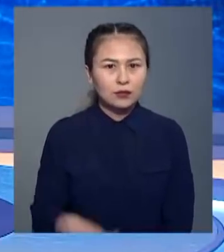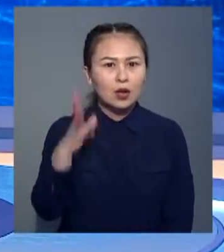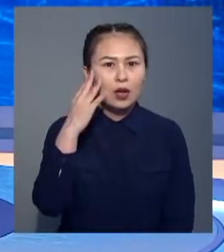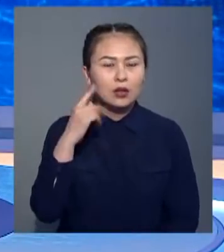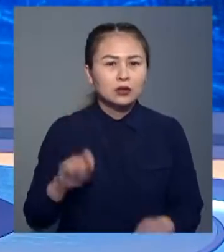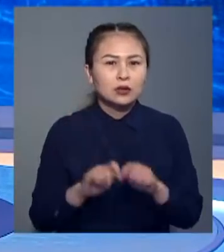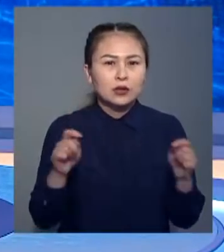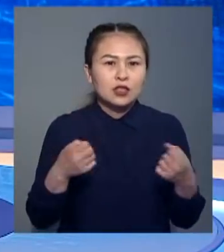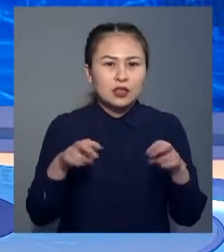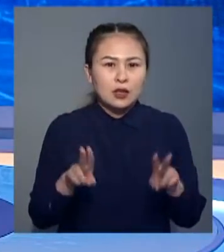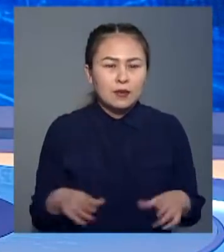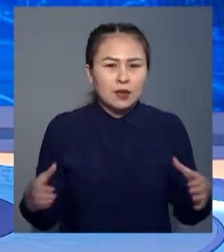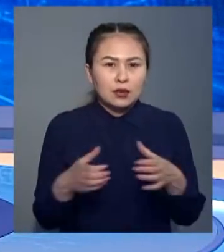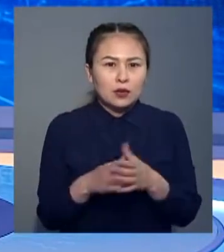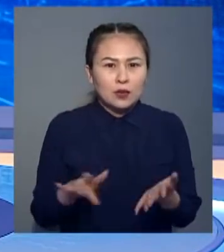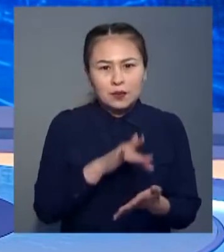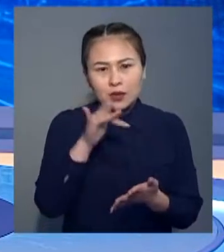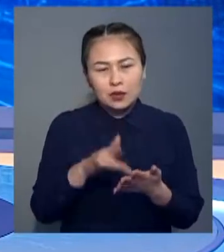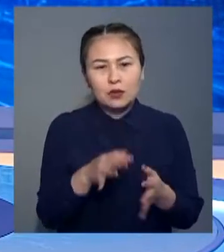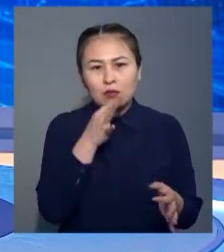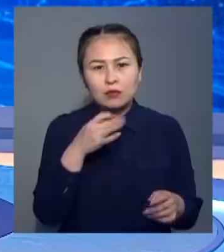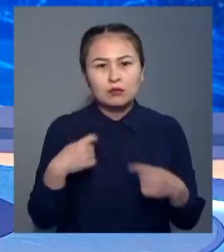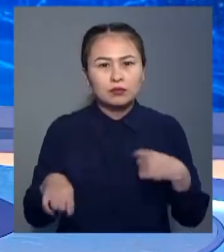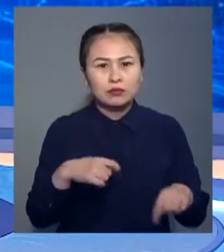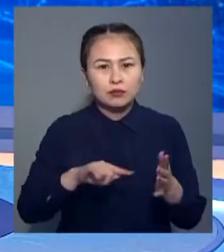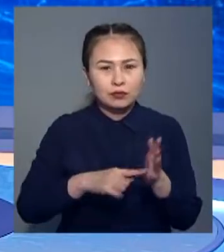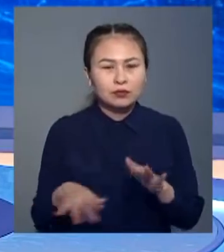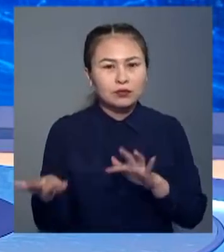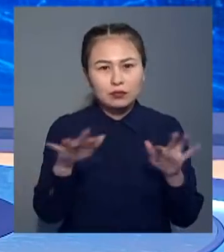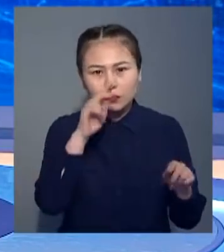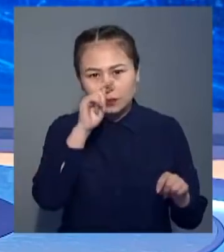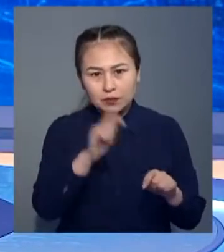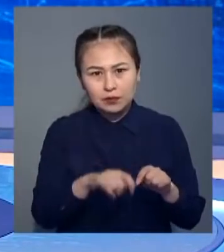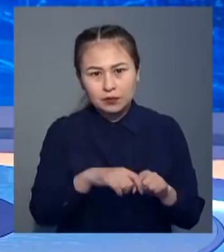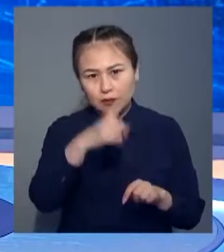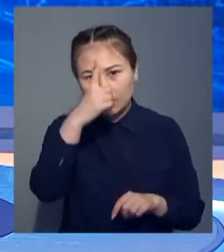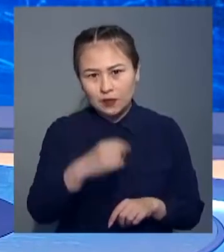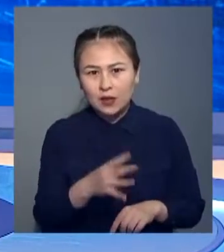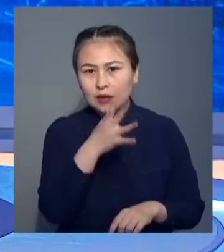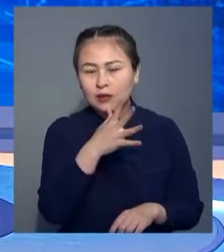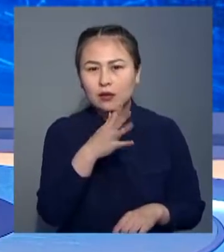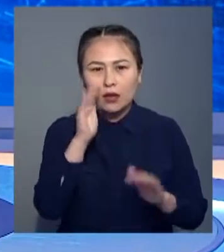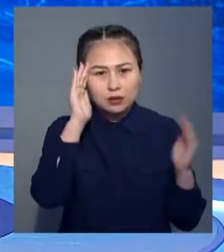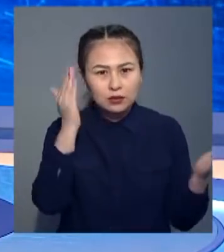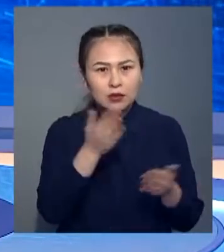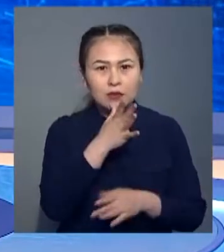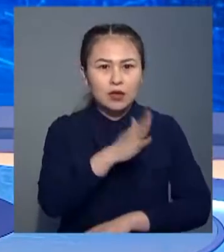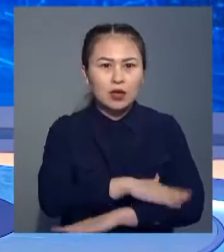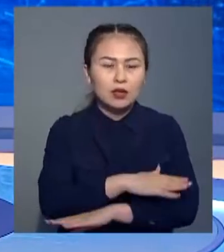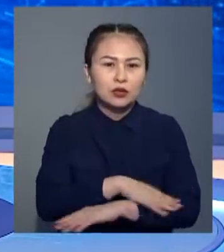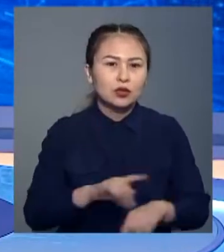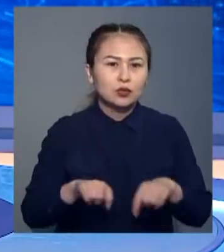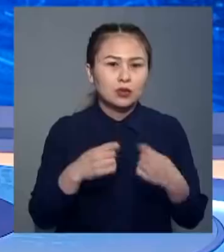Алматыда құрылған арнайы штаб өкілдері қаланың бірнеше сауда орындарын аралап қайтты. Нәтижесінде бір күннің өзінде, яғни карантин